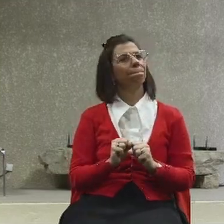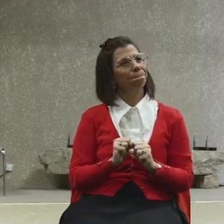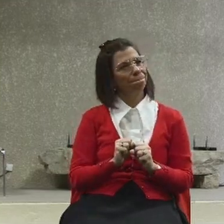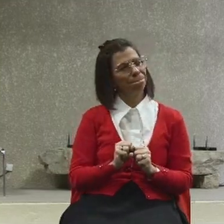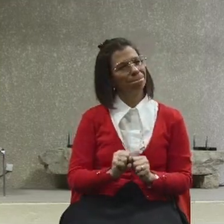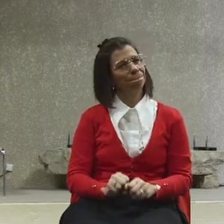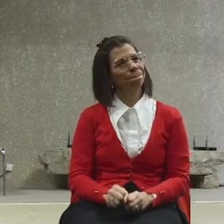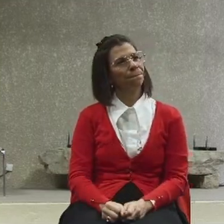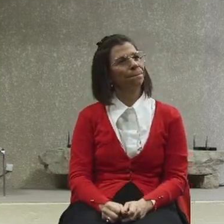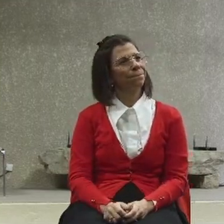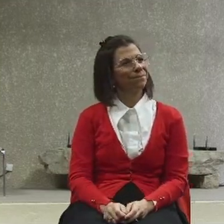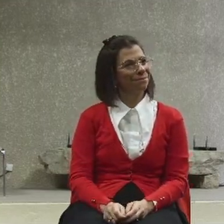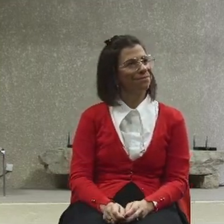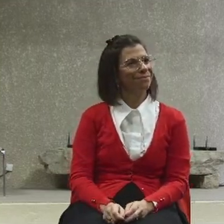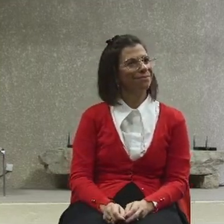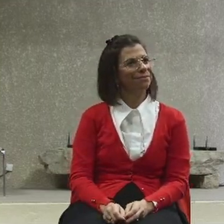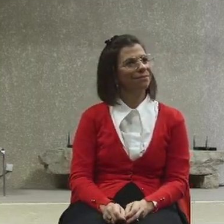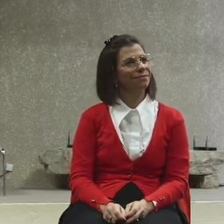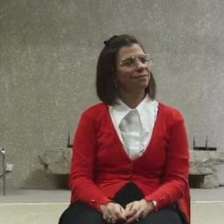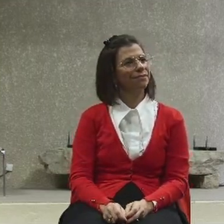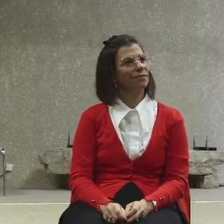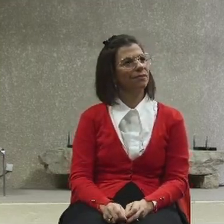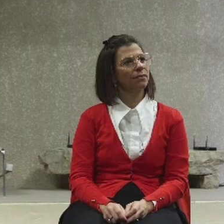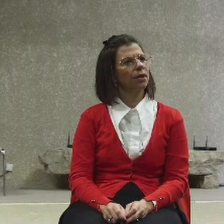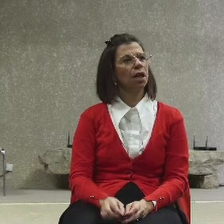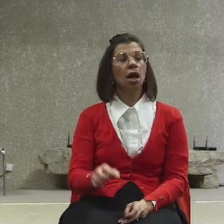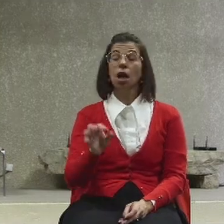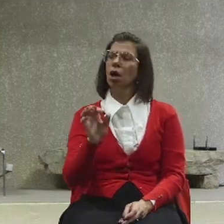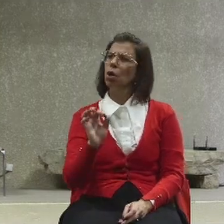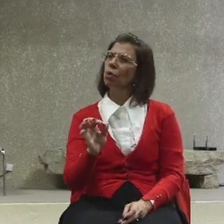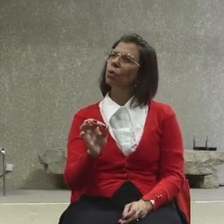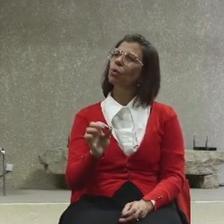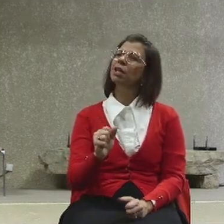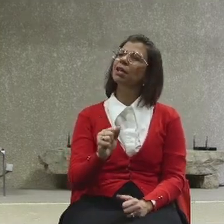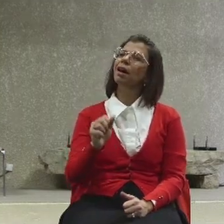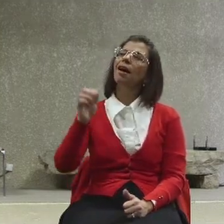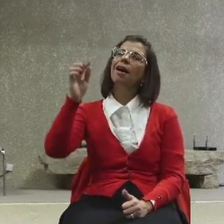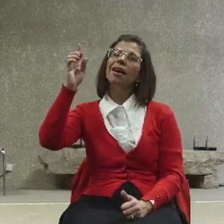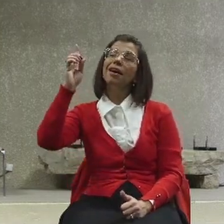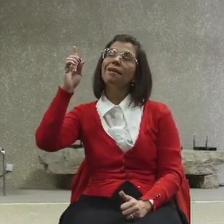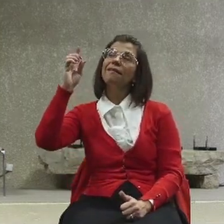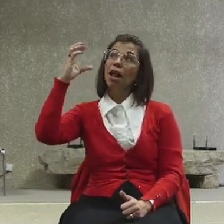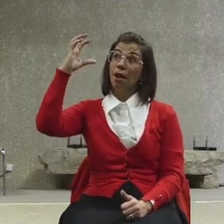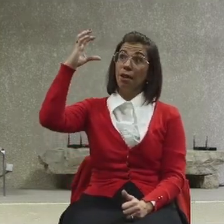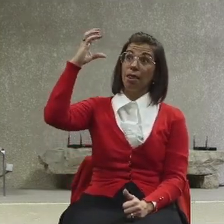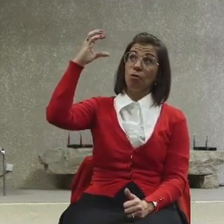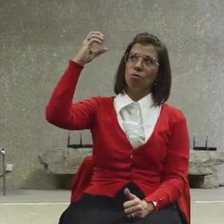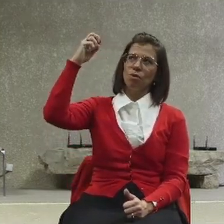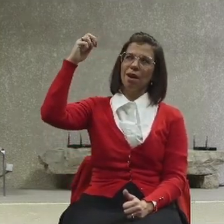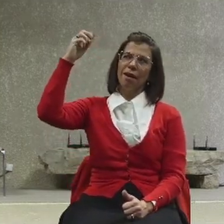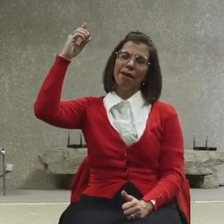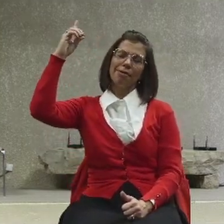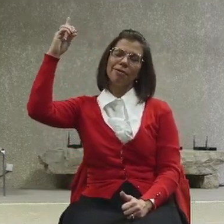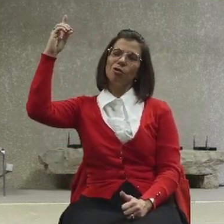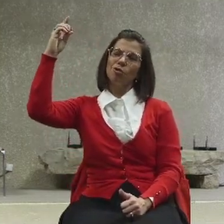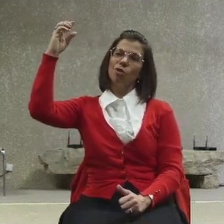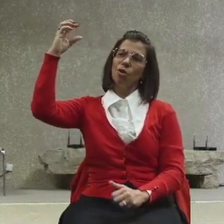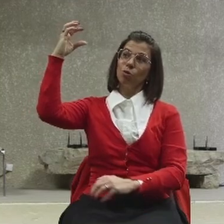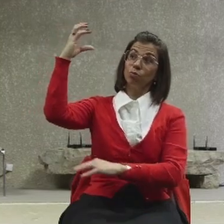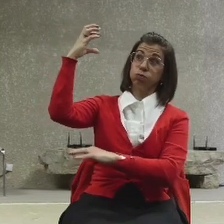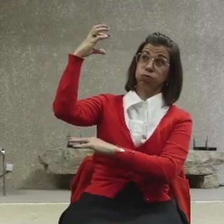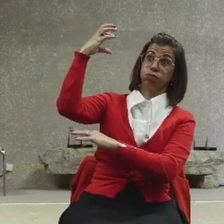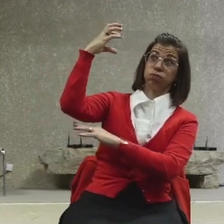Ceux qui ont été abusés, ceux qui ont commis des choses graves, des gens qui ont été